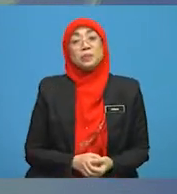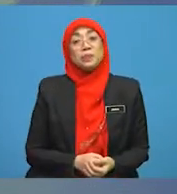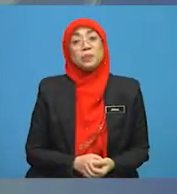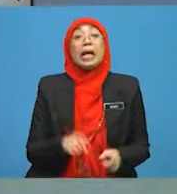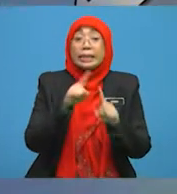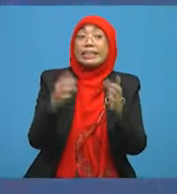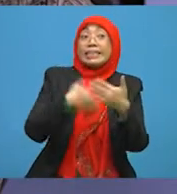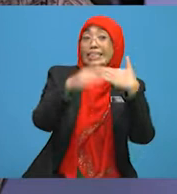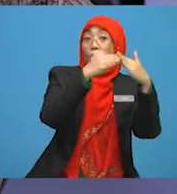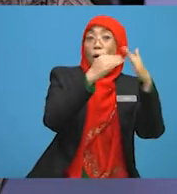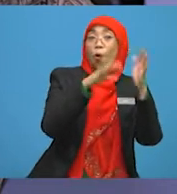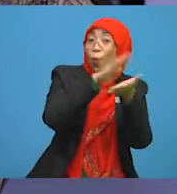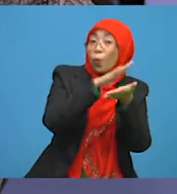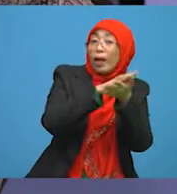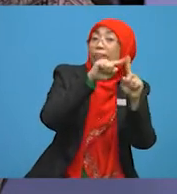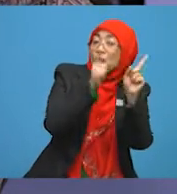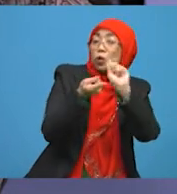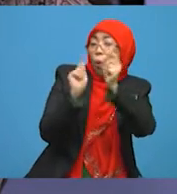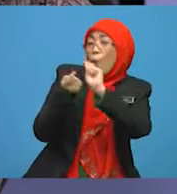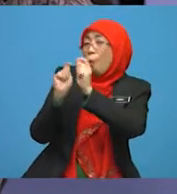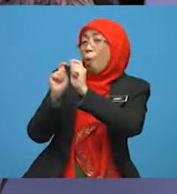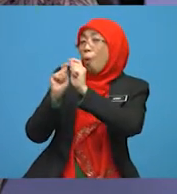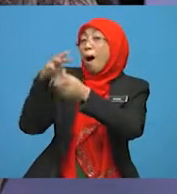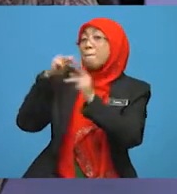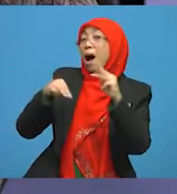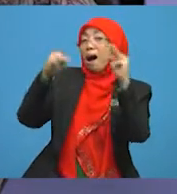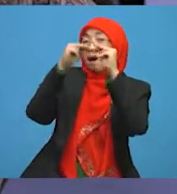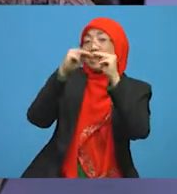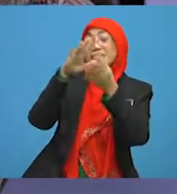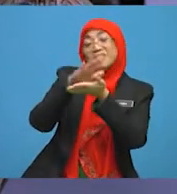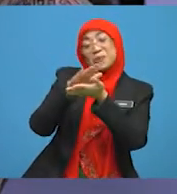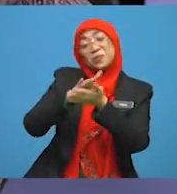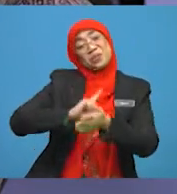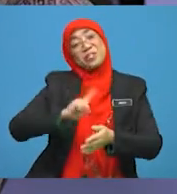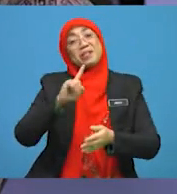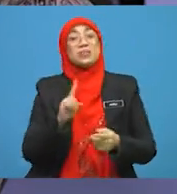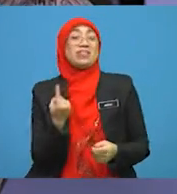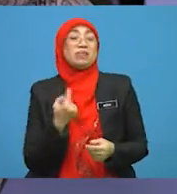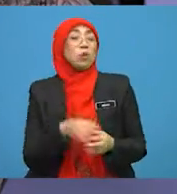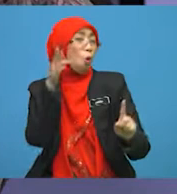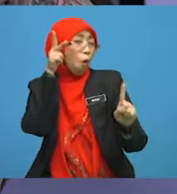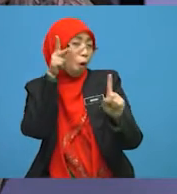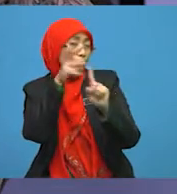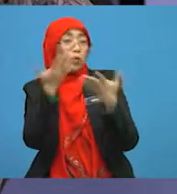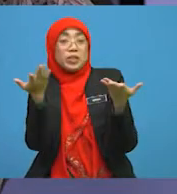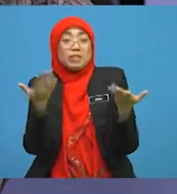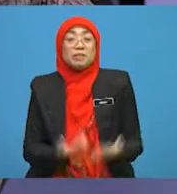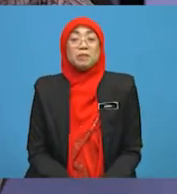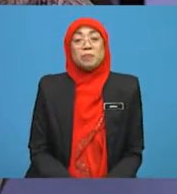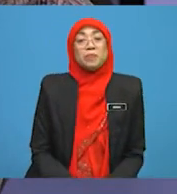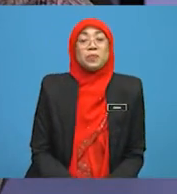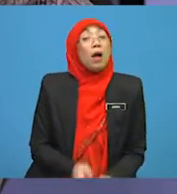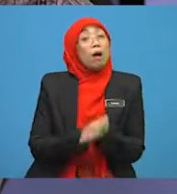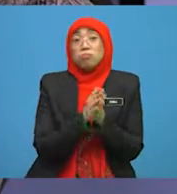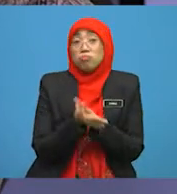sahaja. Terima kasih Cikgu Siha dan Cikgu Aziza kerana telah menjelaskan maksud perubahan makna